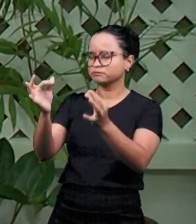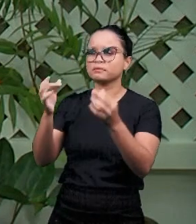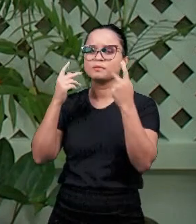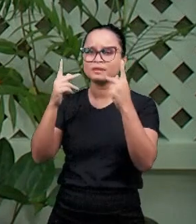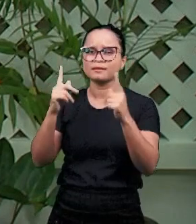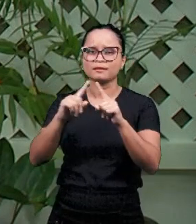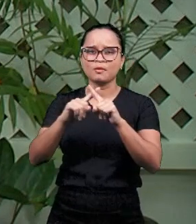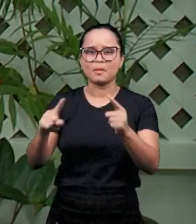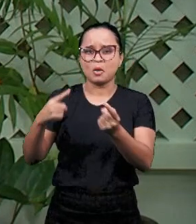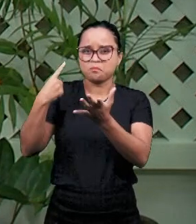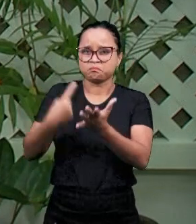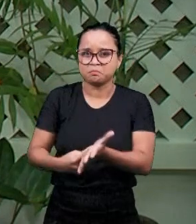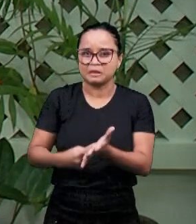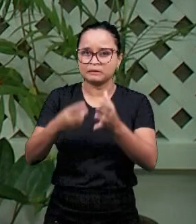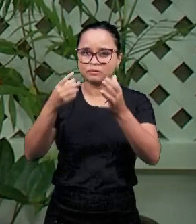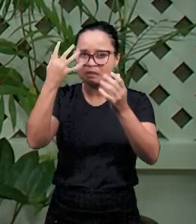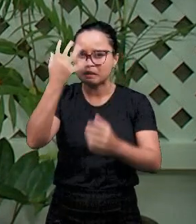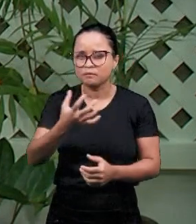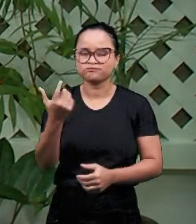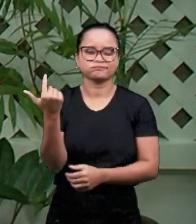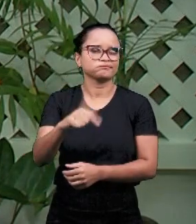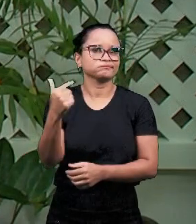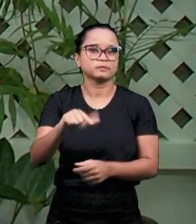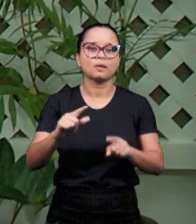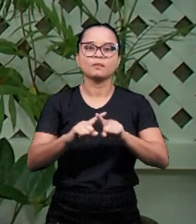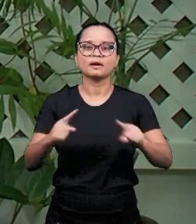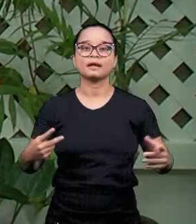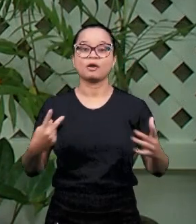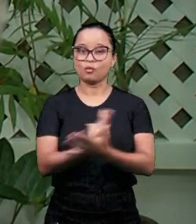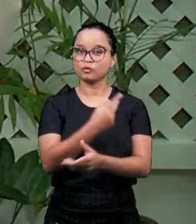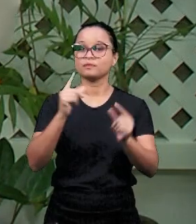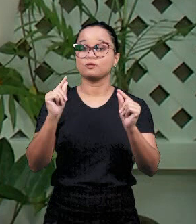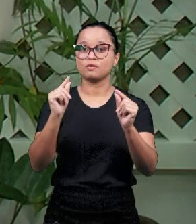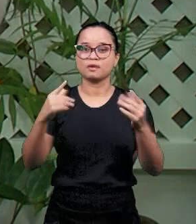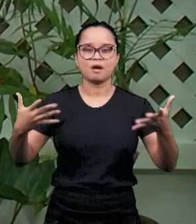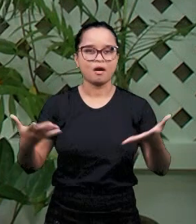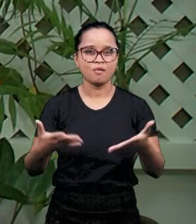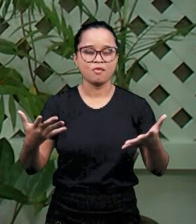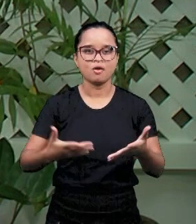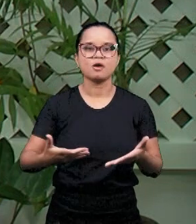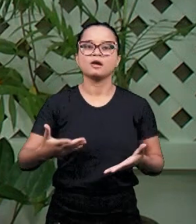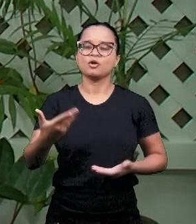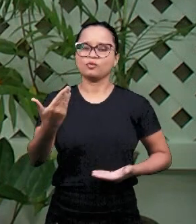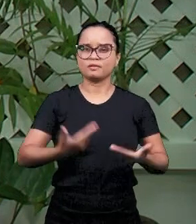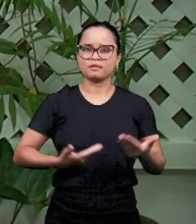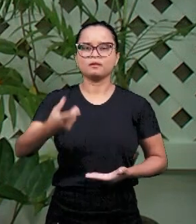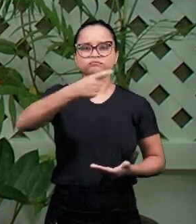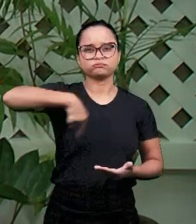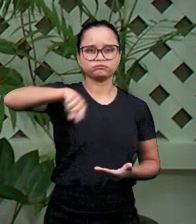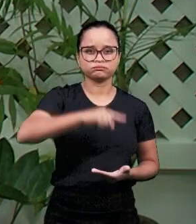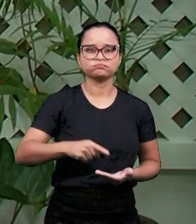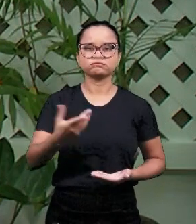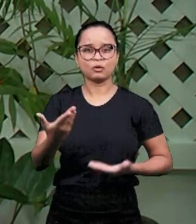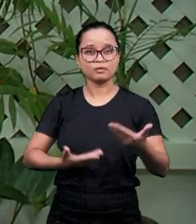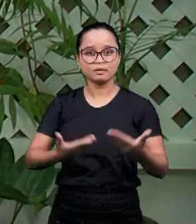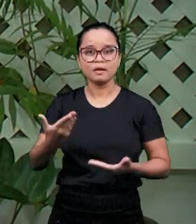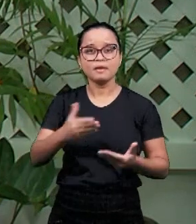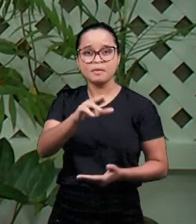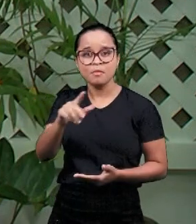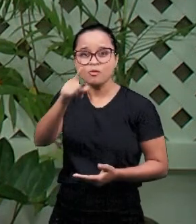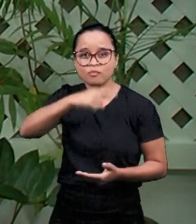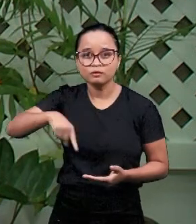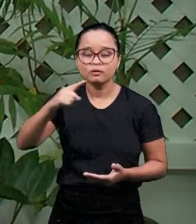entendre des prédications, ne veut pas d'engagement. Mais ce qui se passe, c'est que nos frères ont commencé à s'intéresser par la parole, parce que